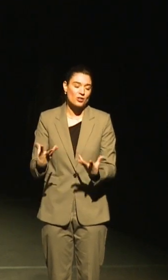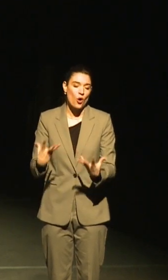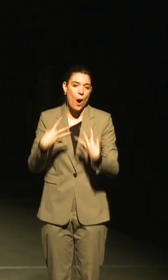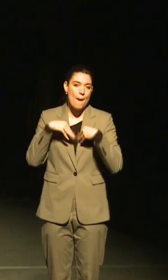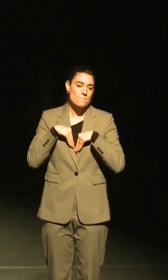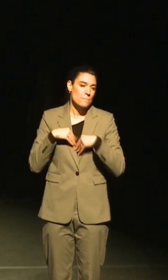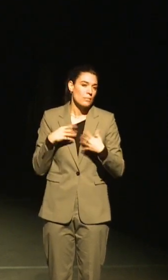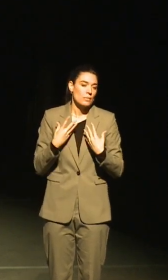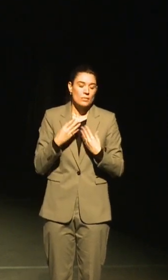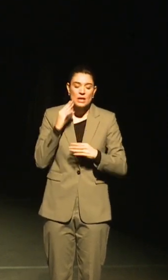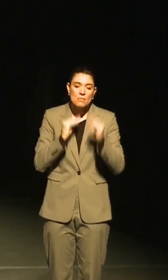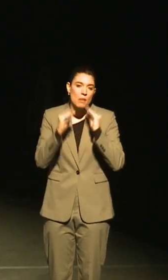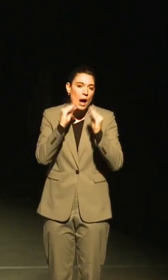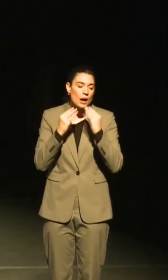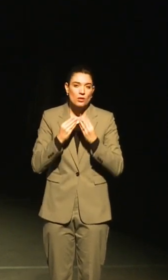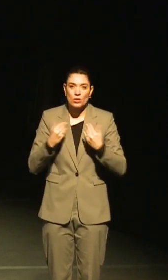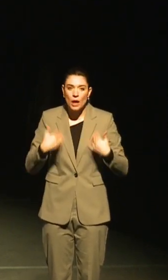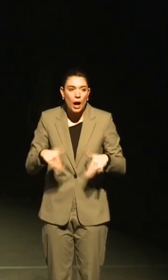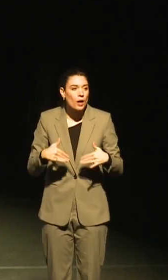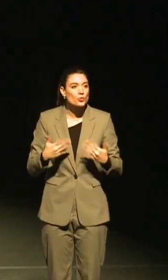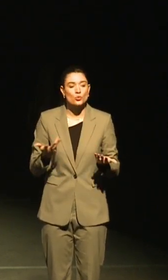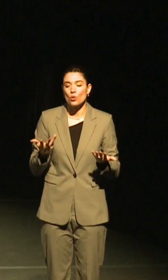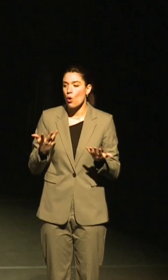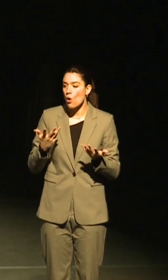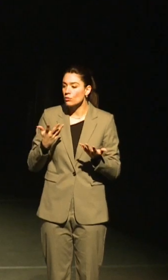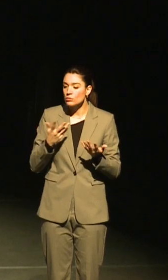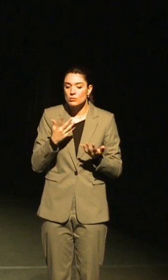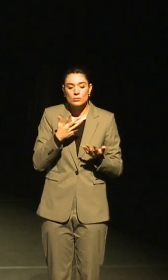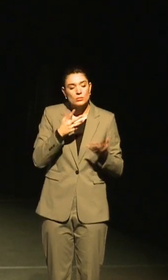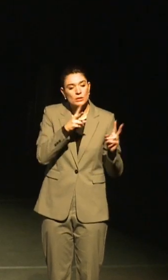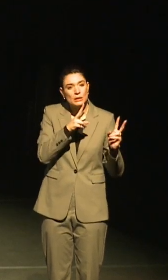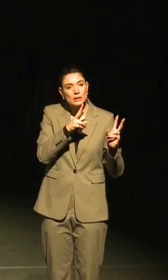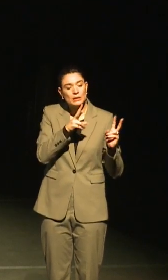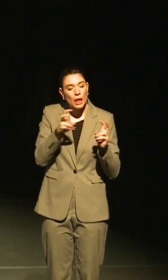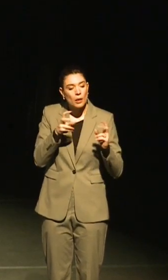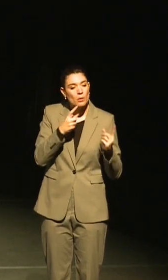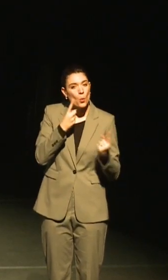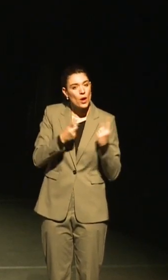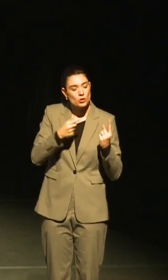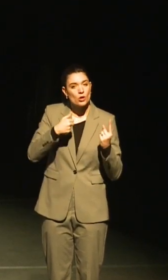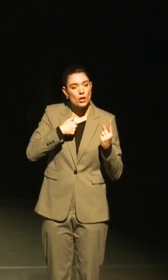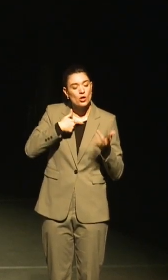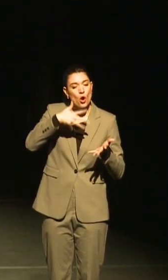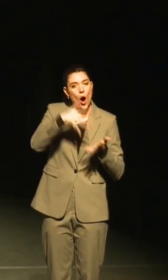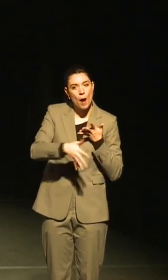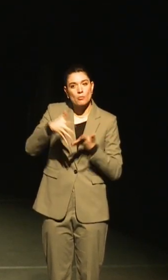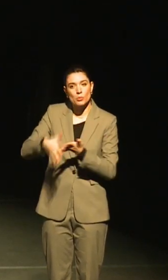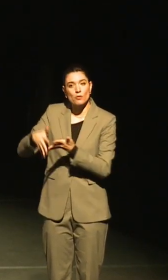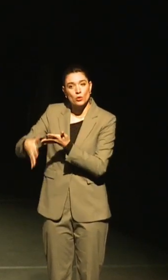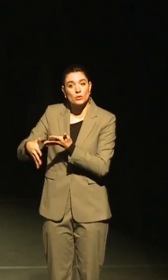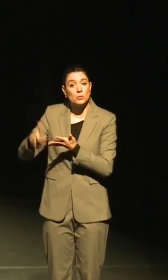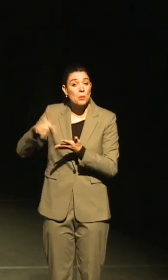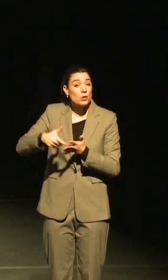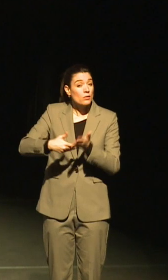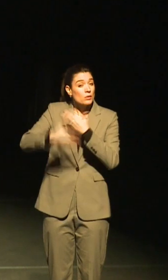perché ho imparato tanto ho approfondito tutta una serie di questioni di cui io avevo una conoscenza che